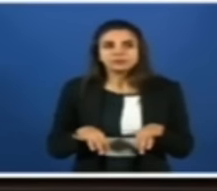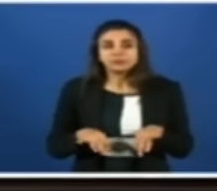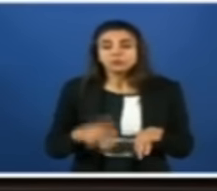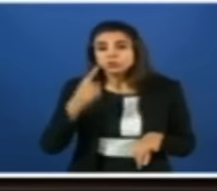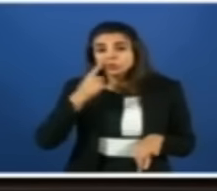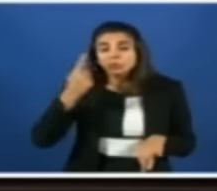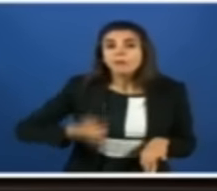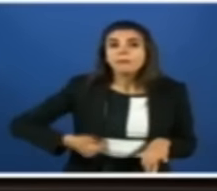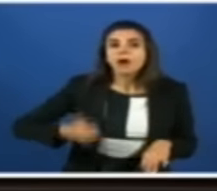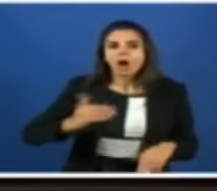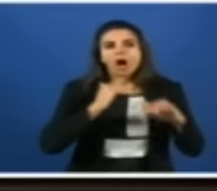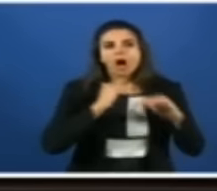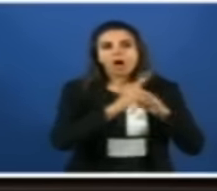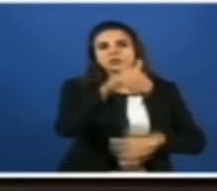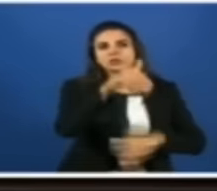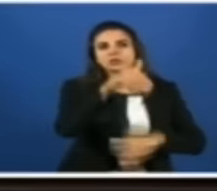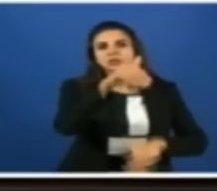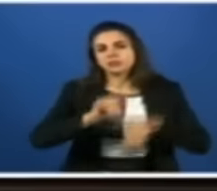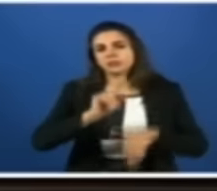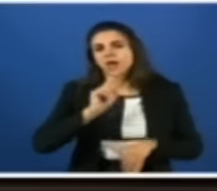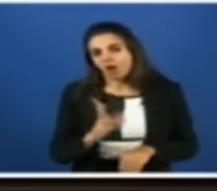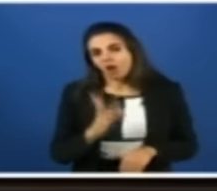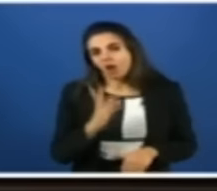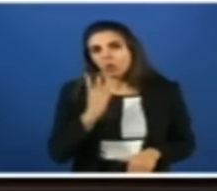Cumhurbaşkanı halk tarafından seçiliyor.